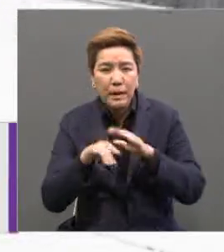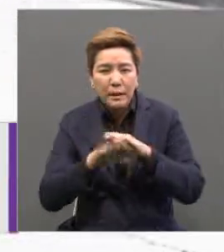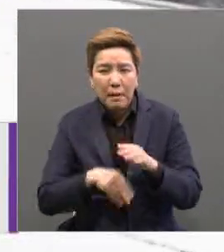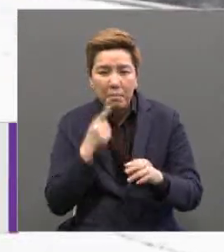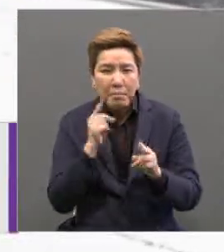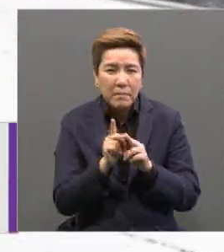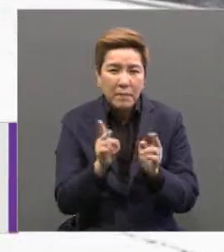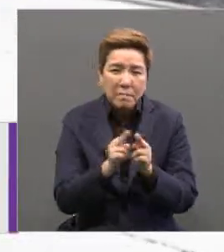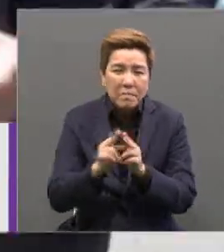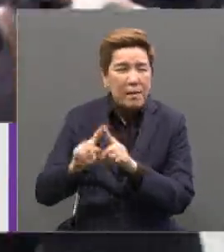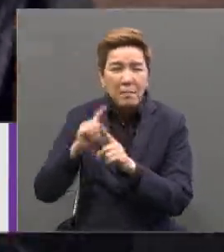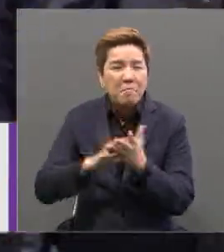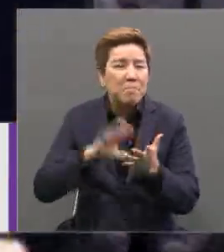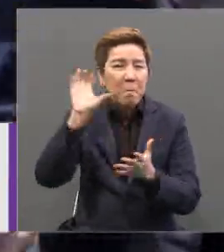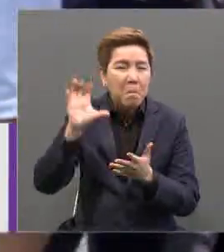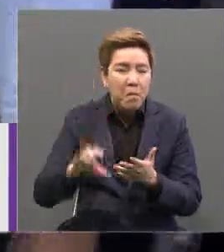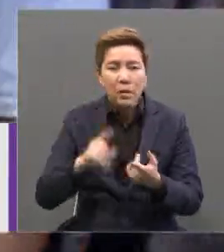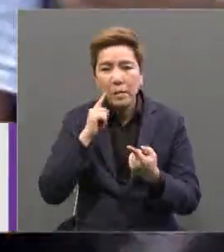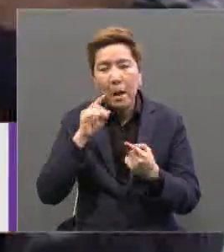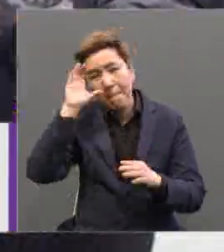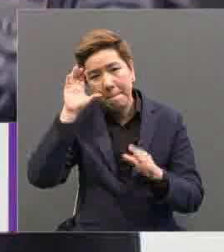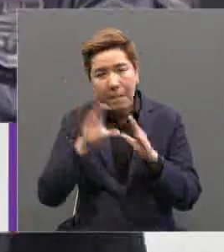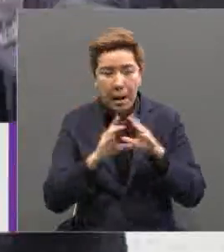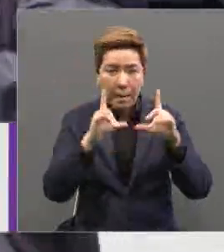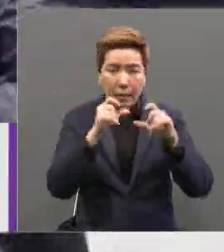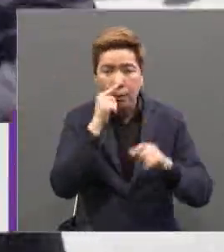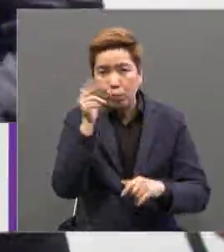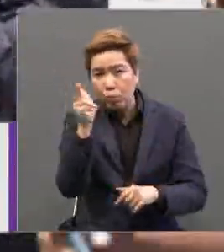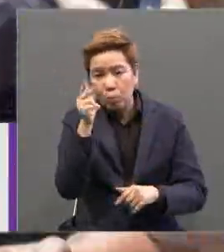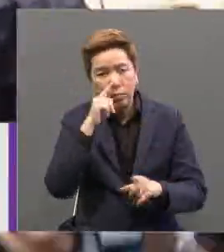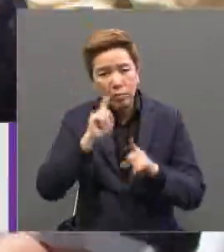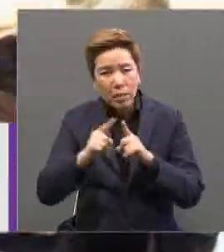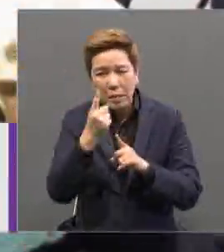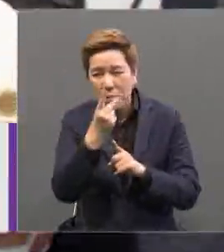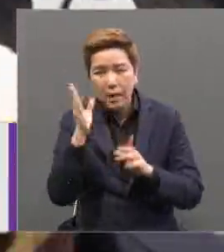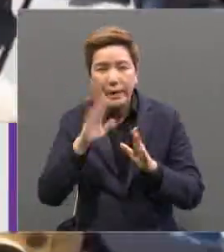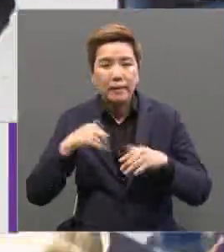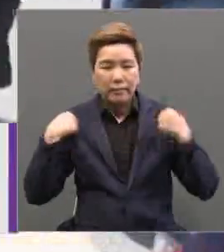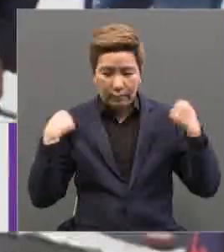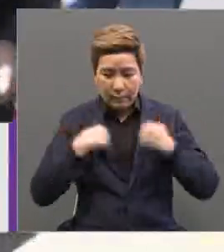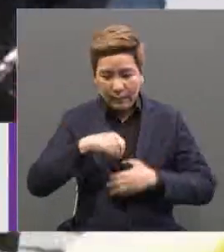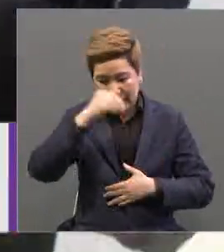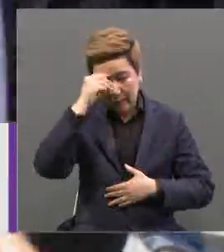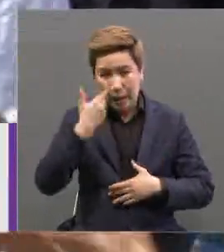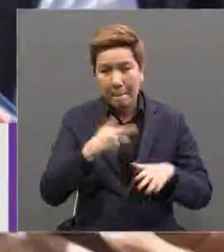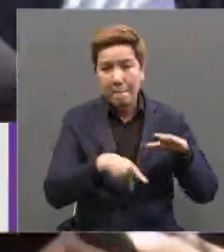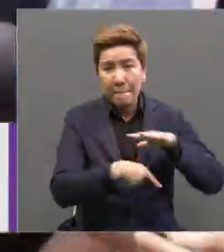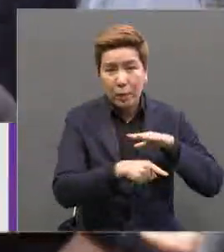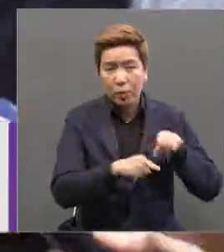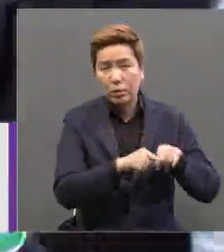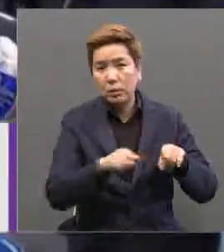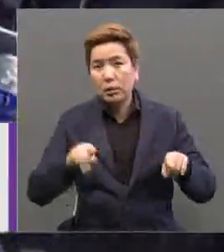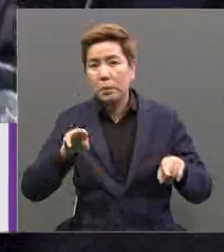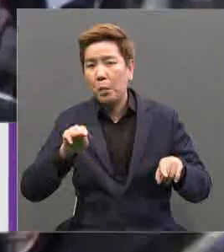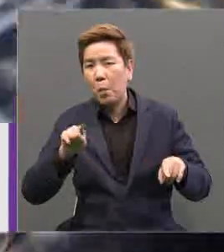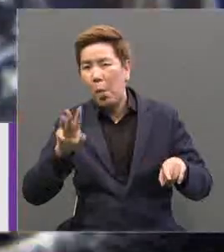นแพลตฟอร์มออนไลน์พบหลักฐานภาพนิ่งในคลิปวิดีโออนาจารเด็กสวมชุดนักเรียนระดับประถมถึงมัธยมศึกษ